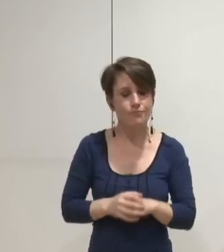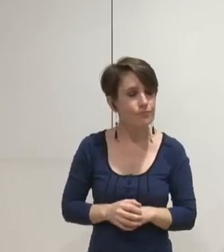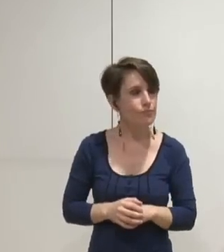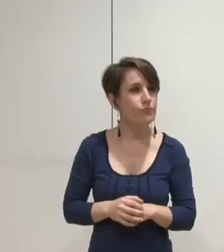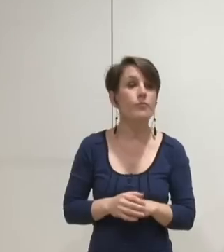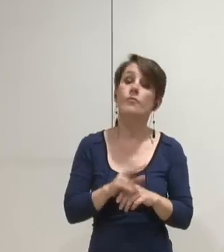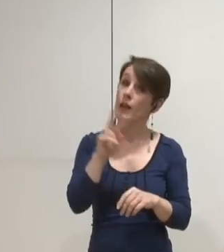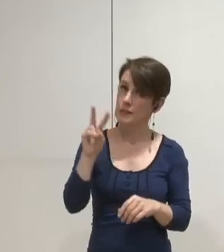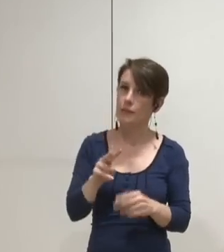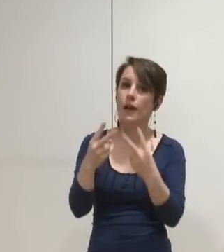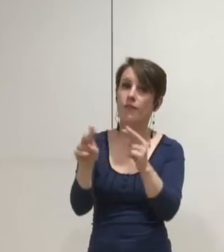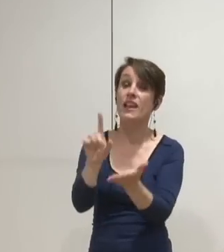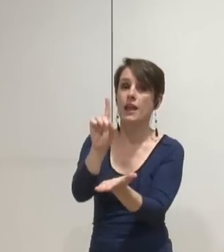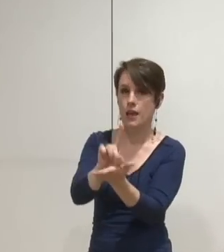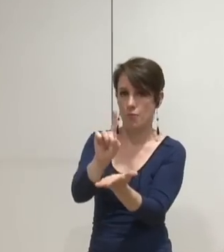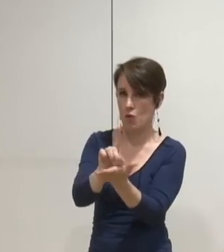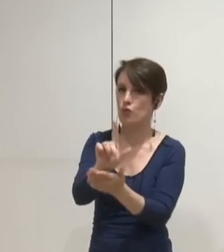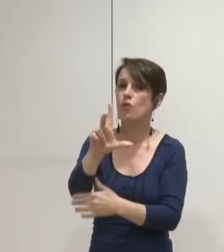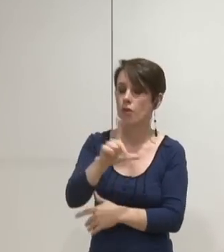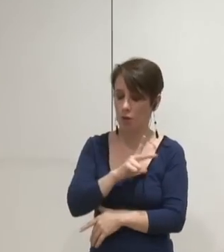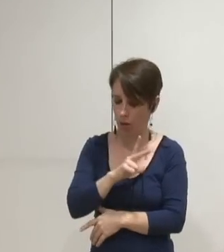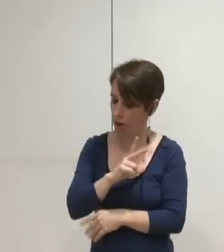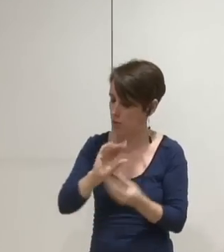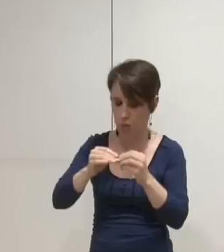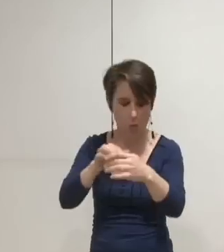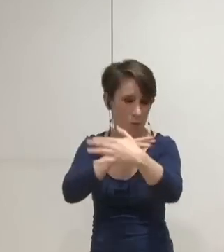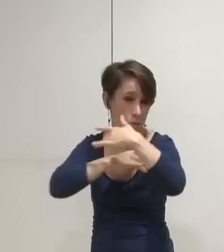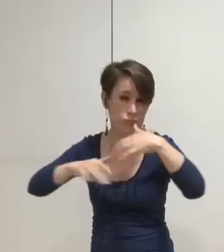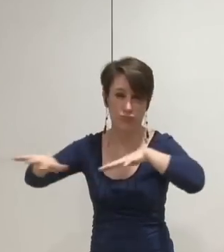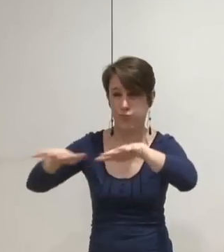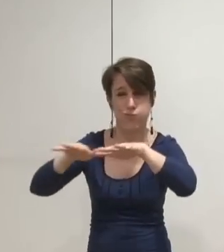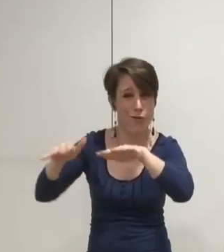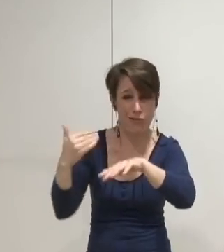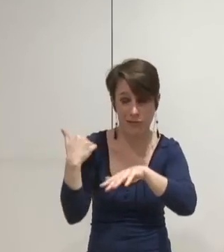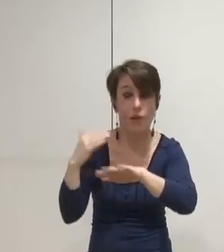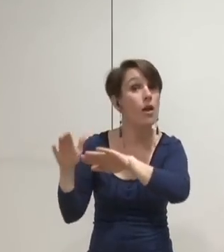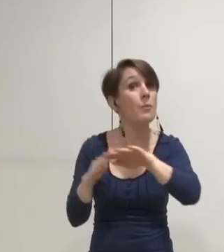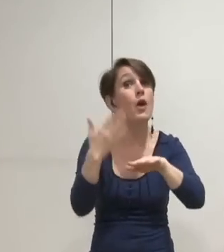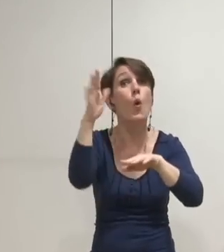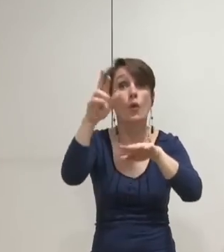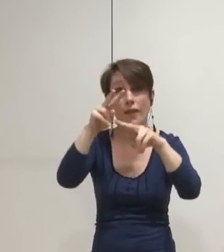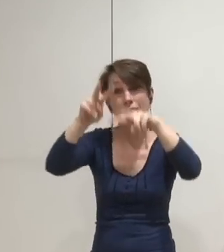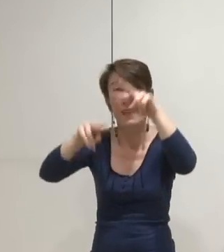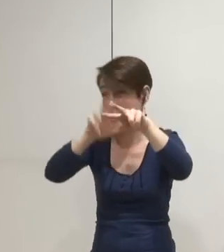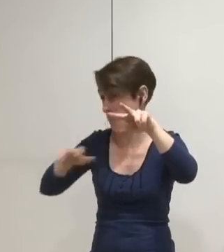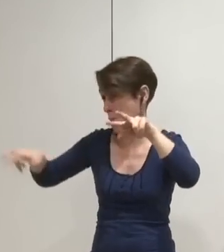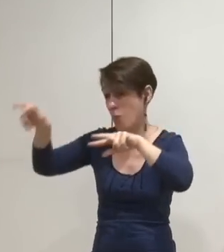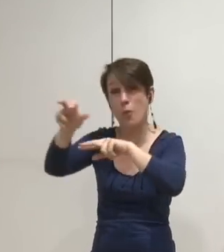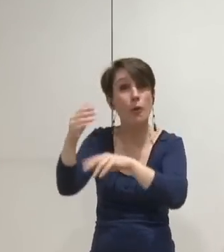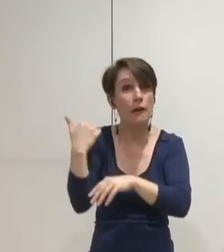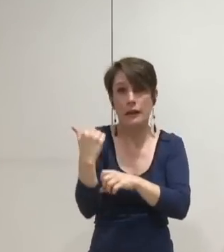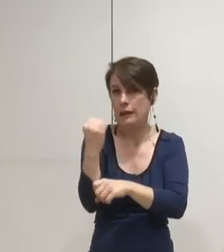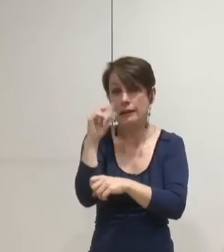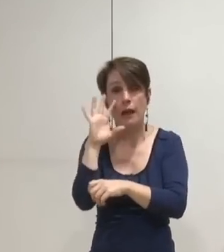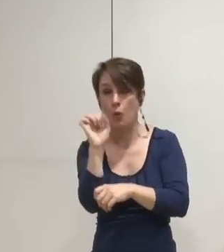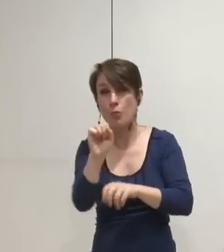certes quat mandou il y a aussi le reste et nous avons vu encore hier sur une chaîne du service public que les villages même parfois proche